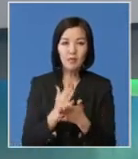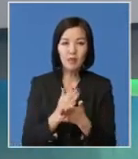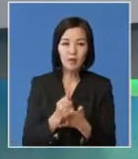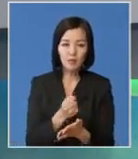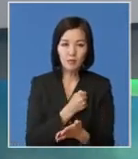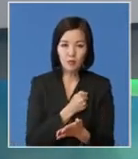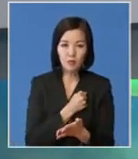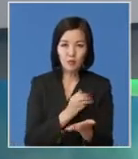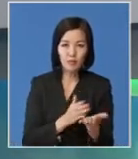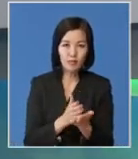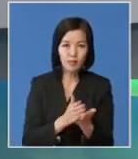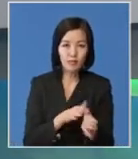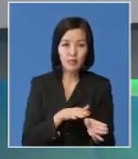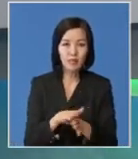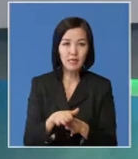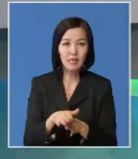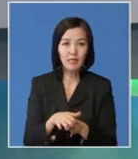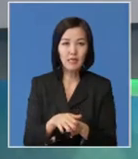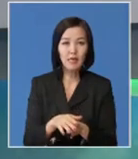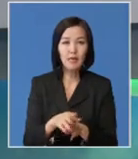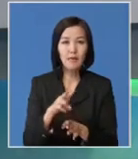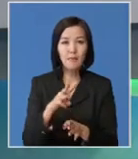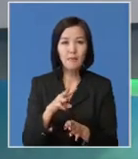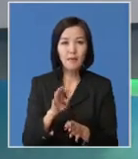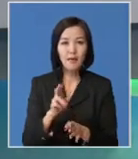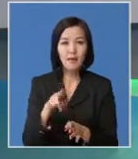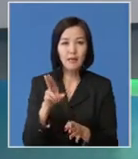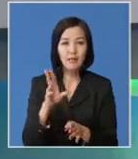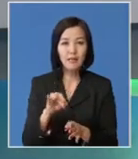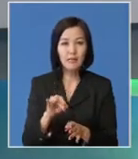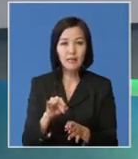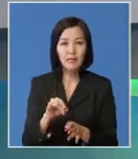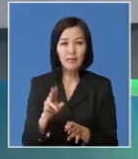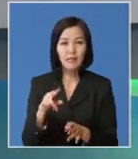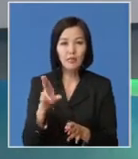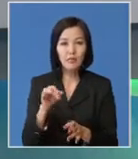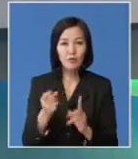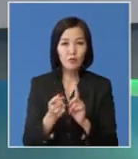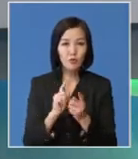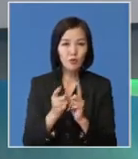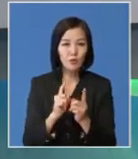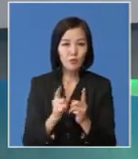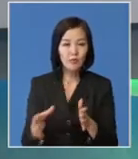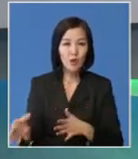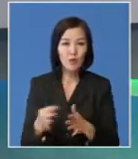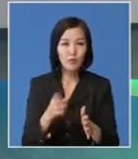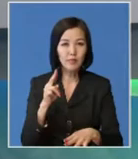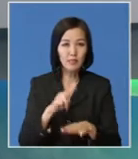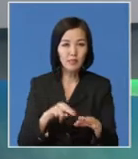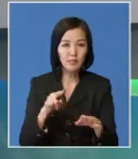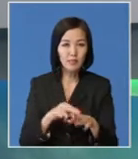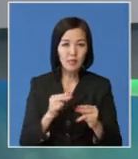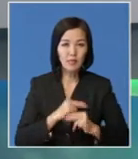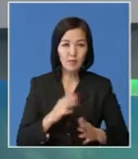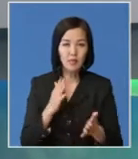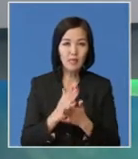қызмет атқарады. Солардың бірі Мәди Досмұхамбетов. Джиу-джитсудан әлем біріншілігінің жеңімпазы бүгінде облыстық ішкі істер департаментінде